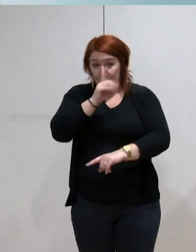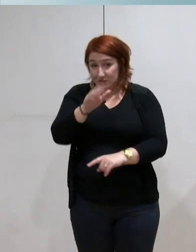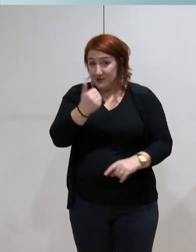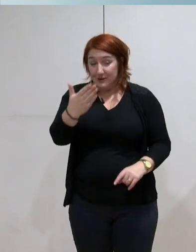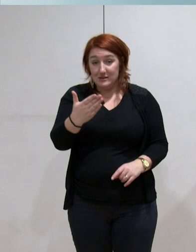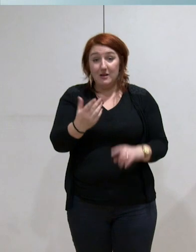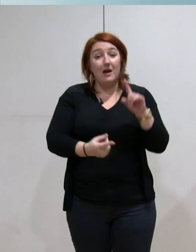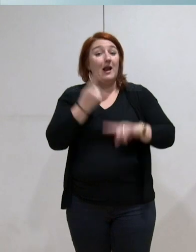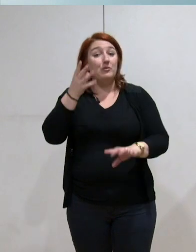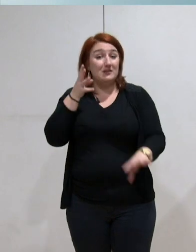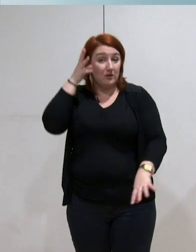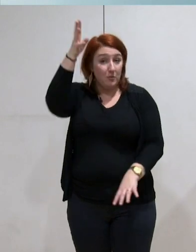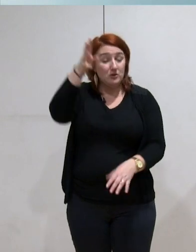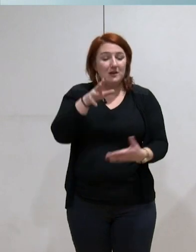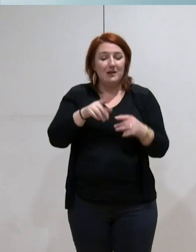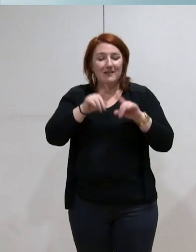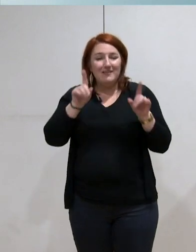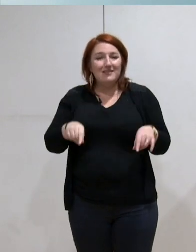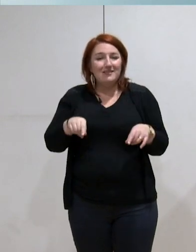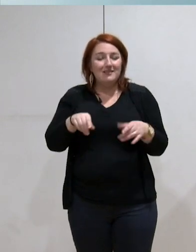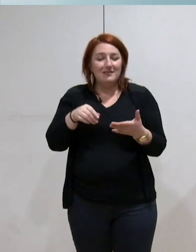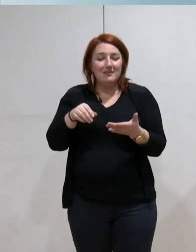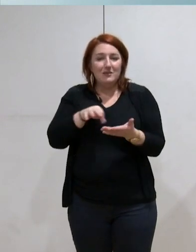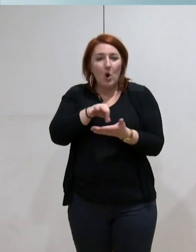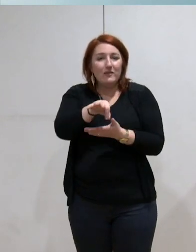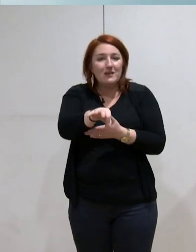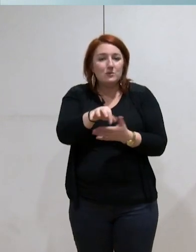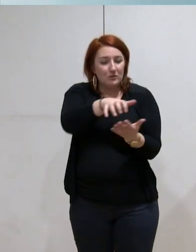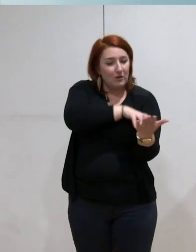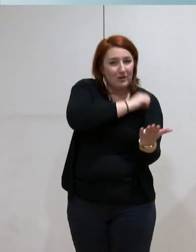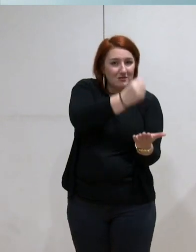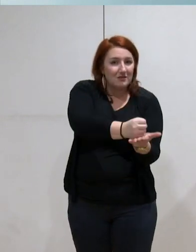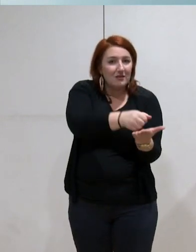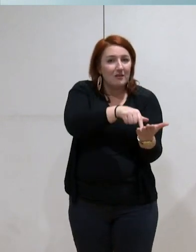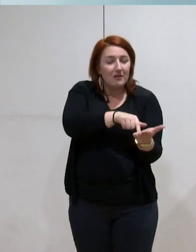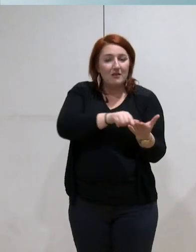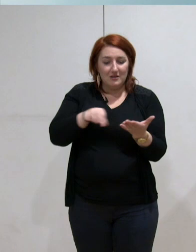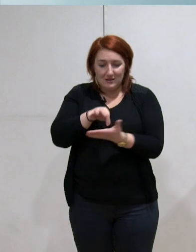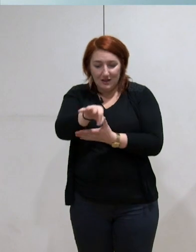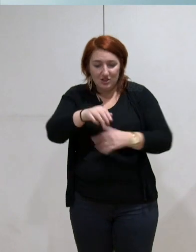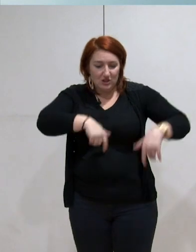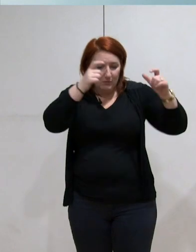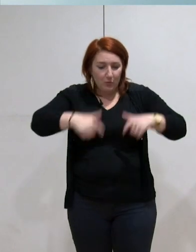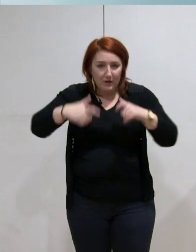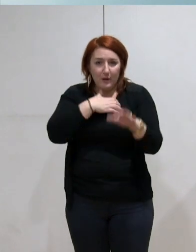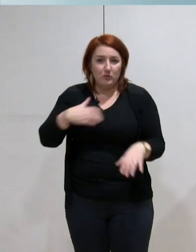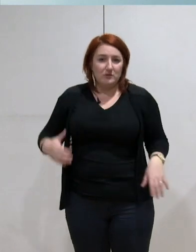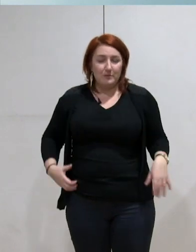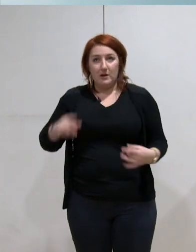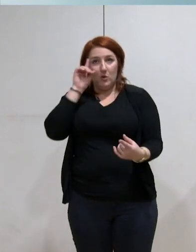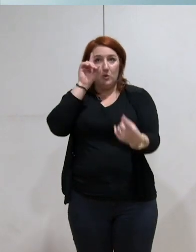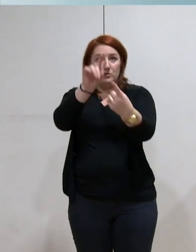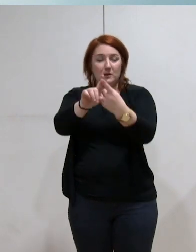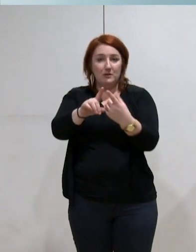été dans le texte du débat d'orientation budgétaire que nous avons une stratégie immobilière municipale qui vise